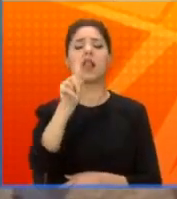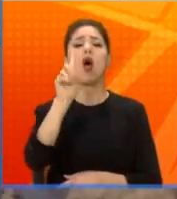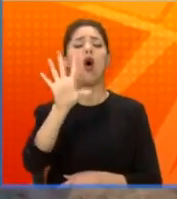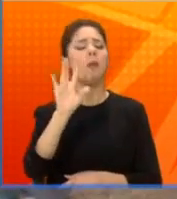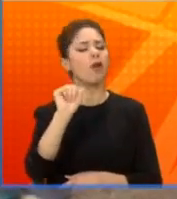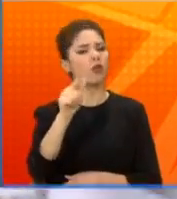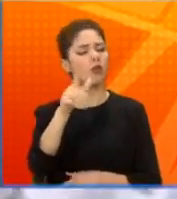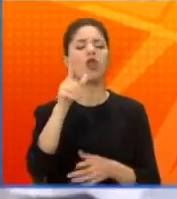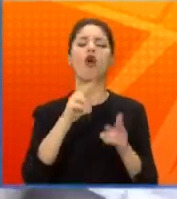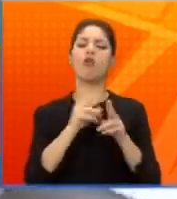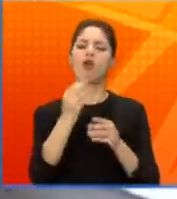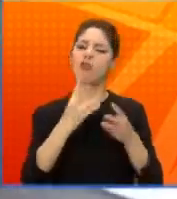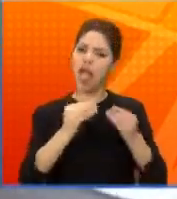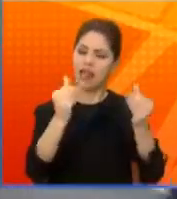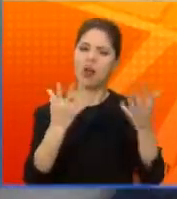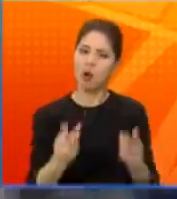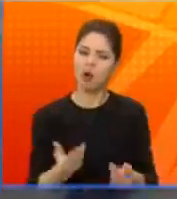günde koronavirüsü yendi.